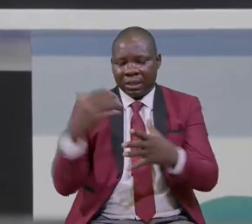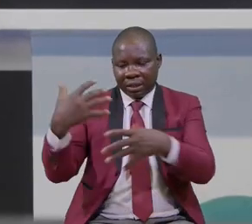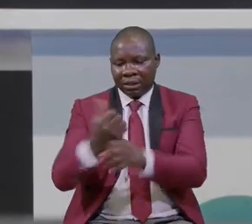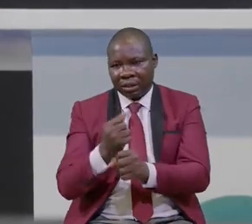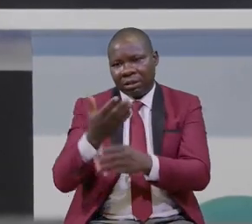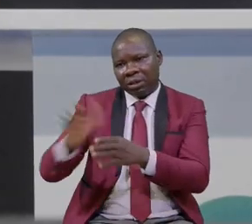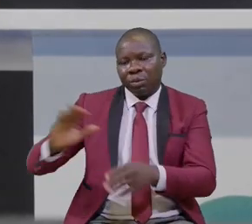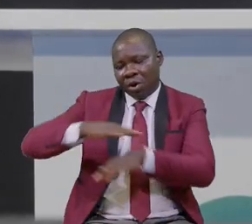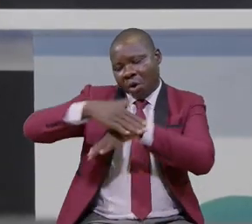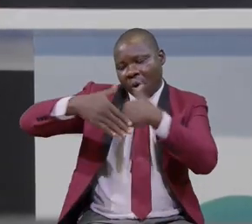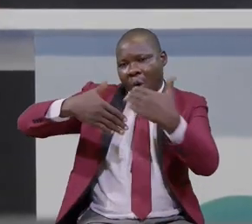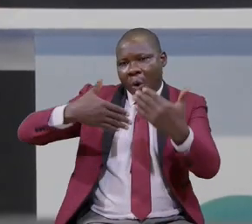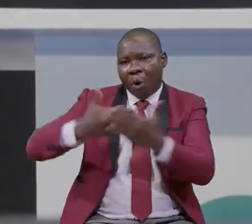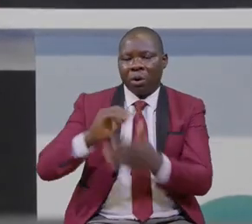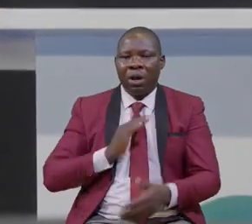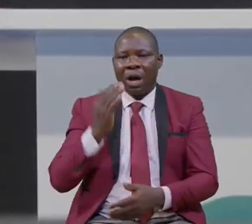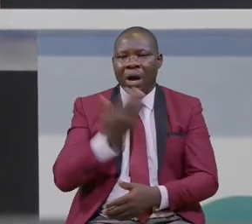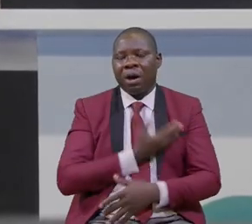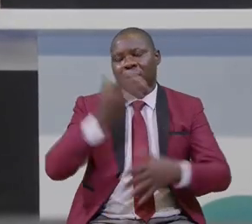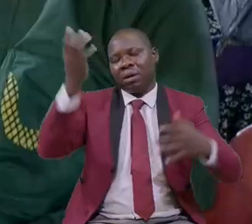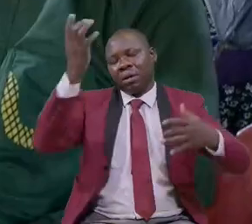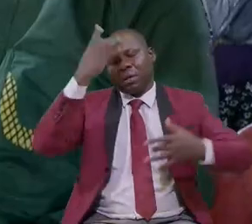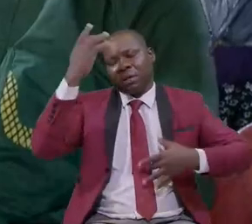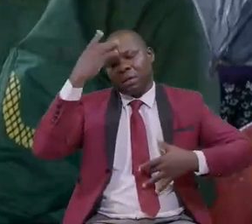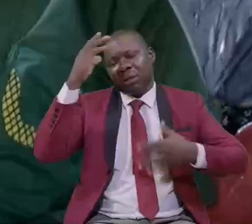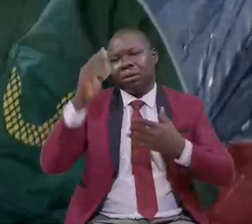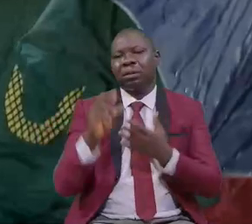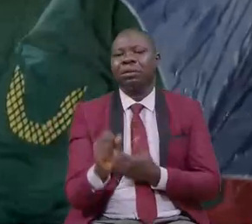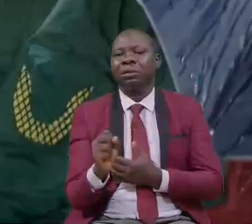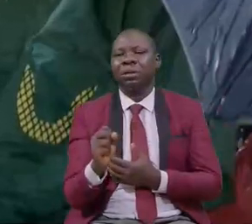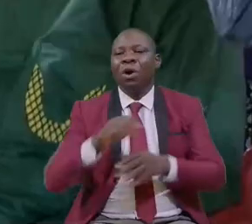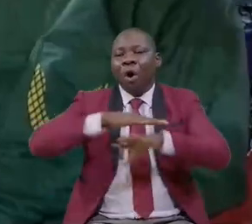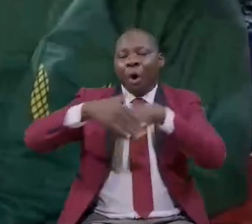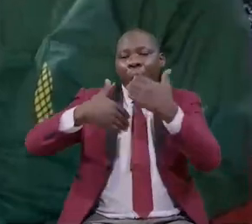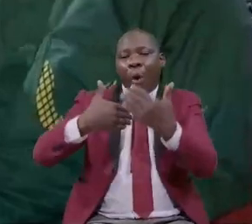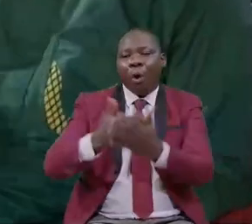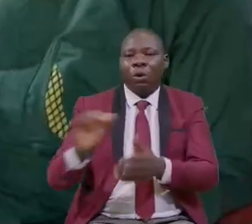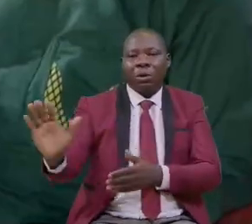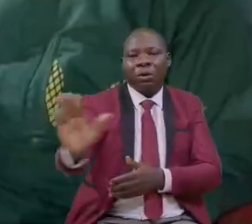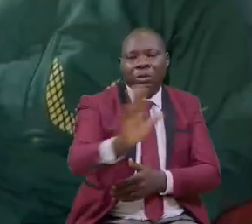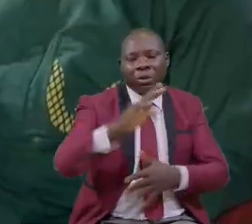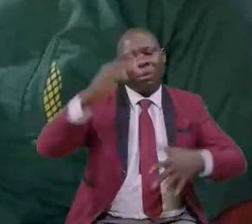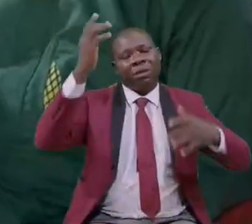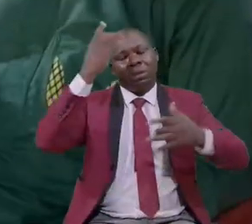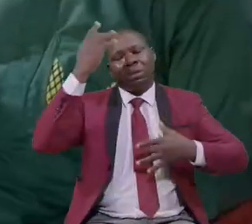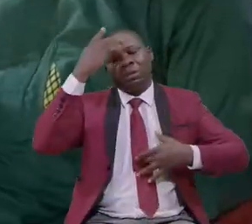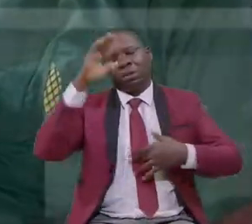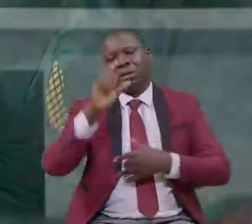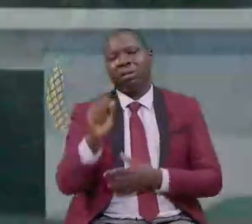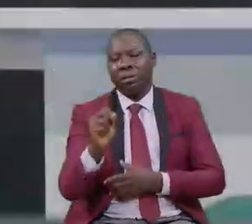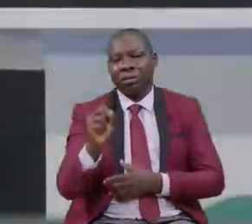et ôte toutes nos maladies. toutes tes maladies.